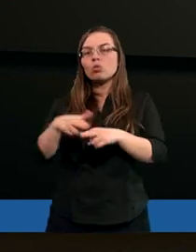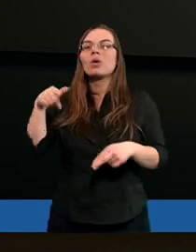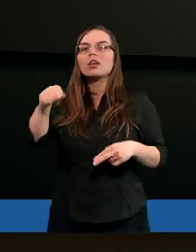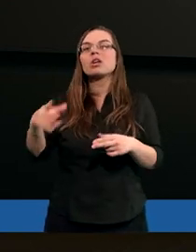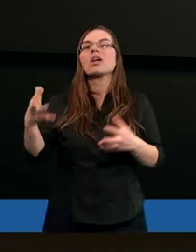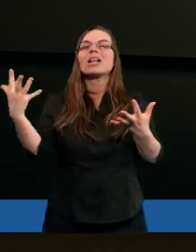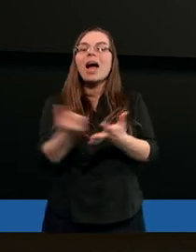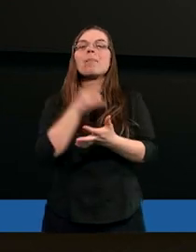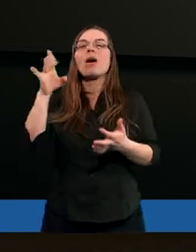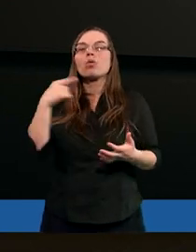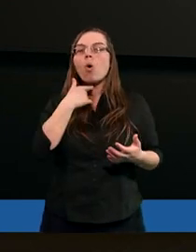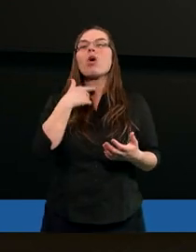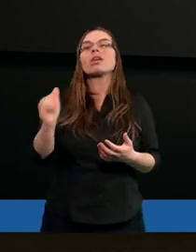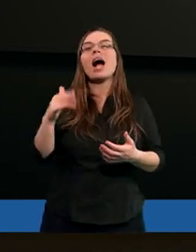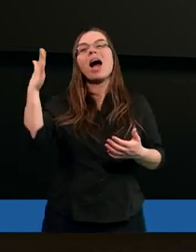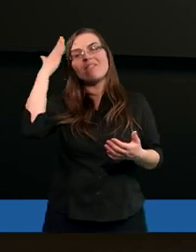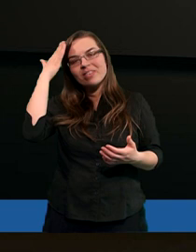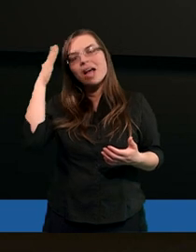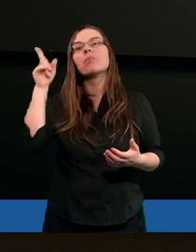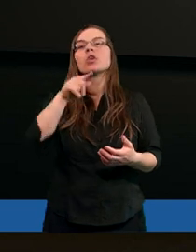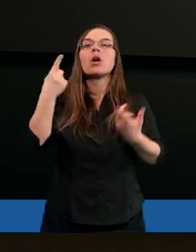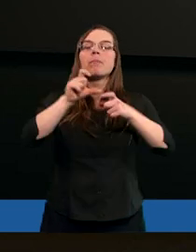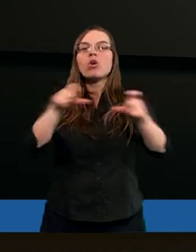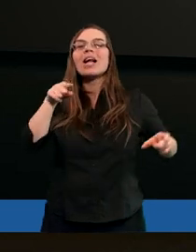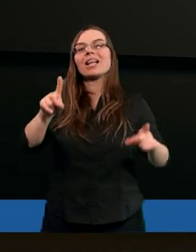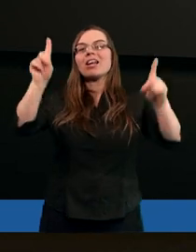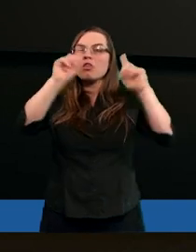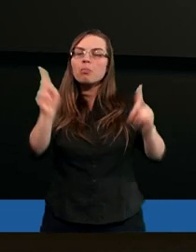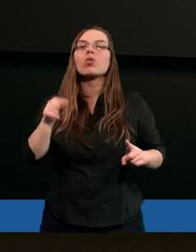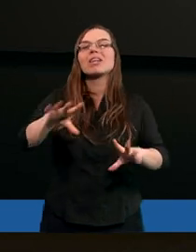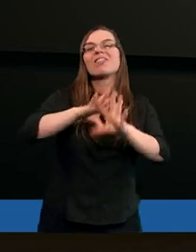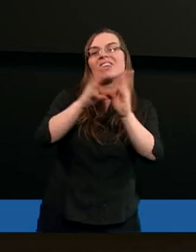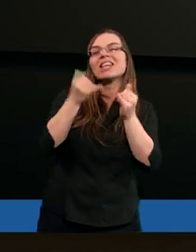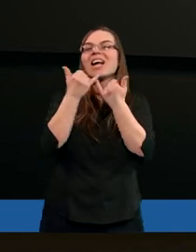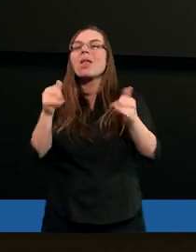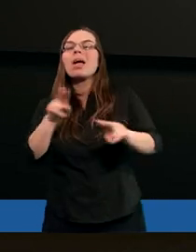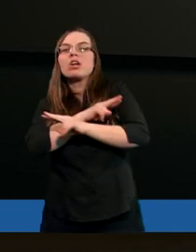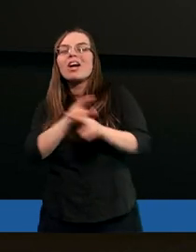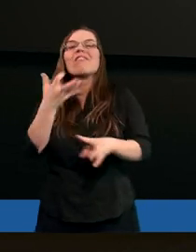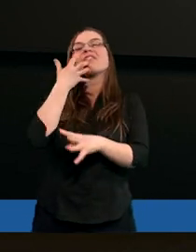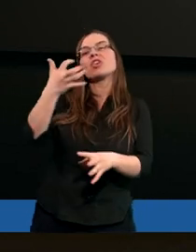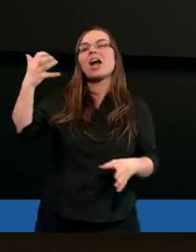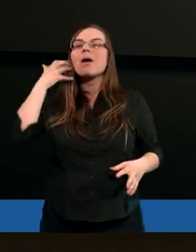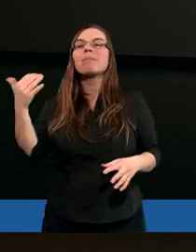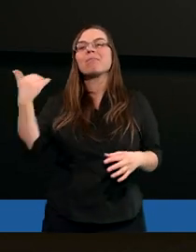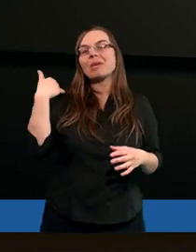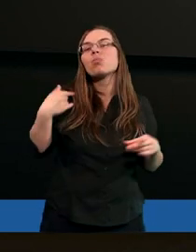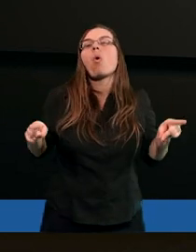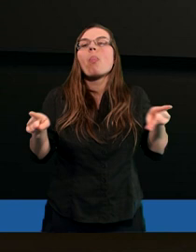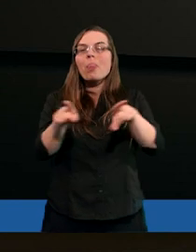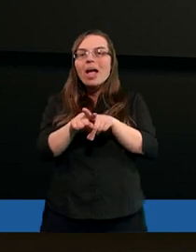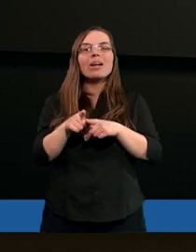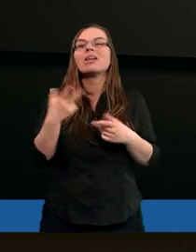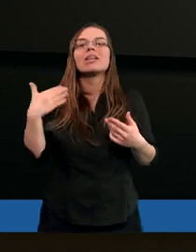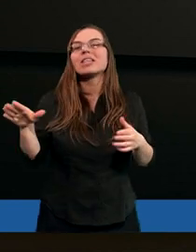tutaj zabrał głos. A zresztą wiemy, że podczas tej burzy i tych wszystkich innych rzeczy wcześniej był też